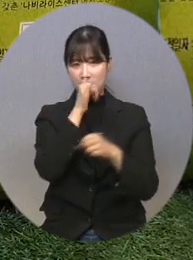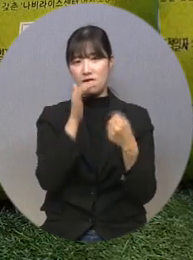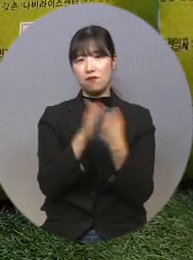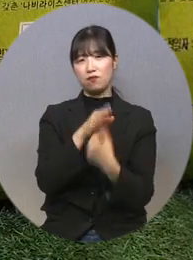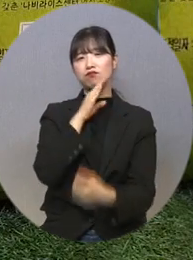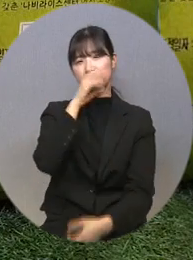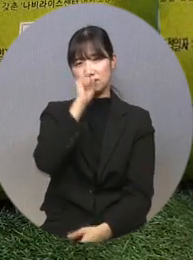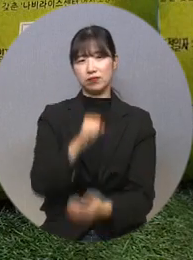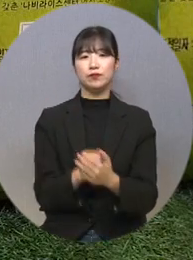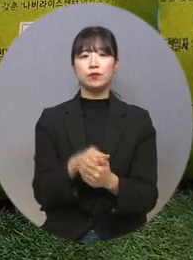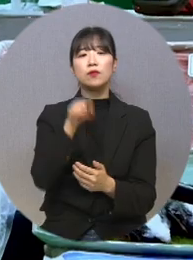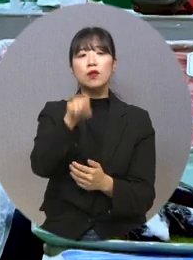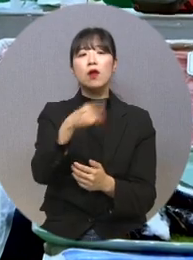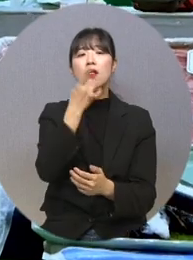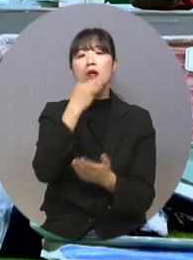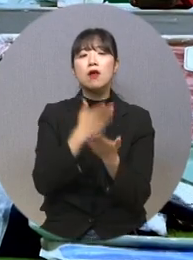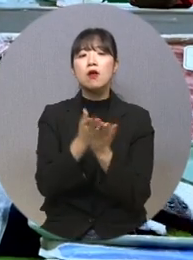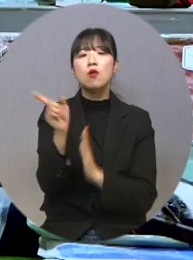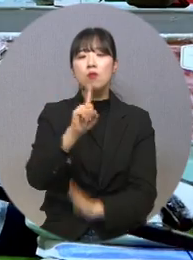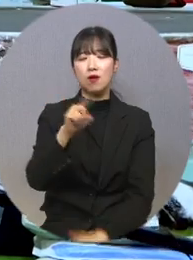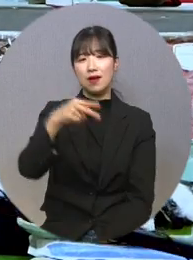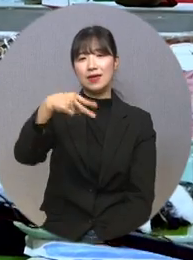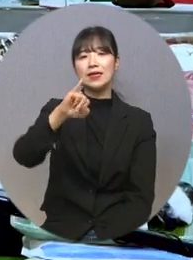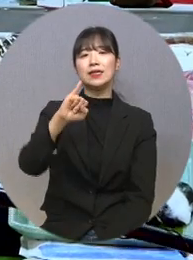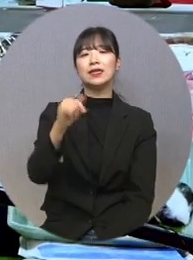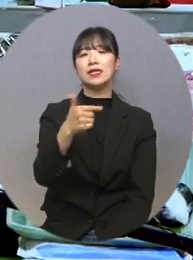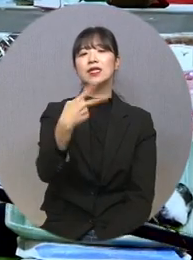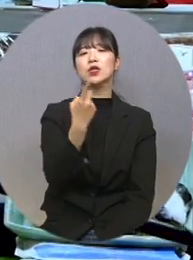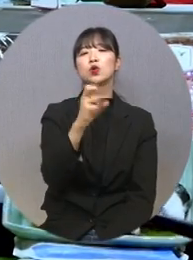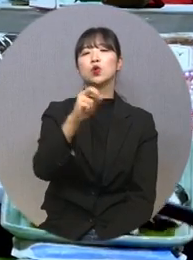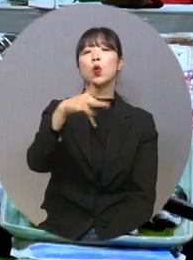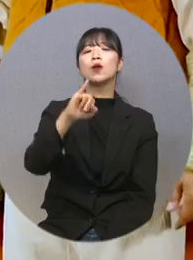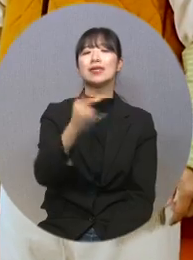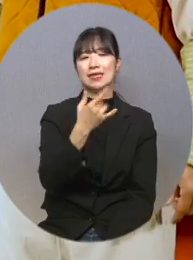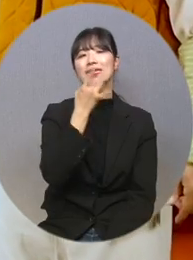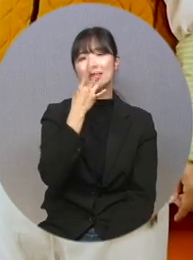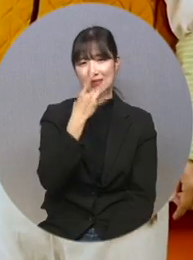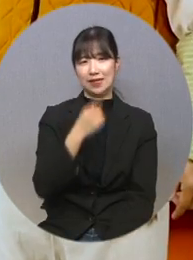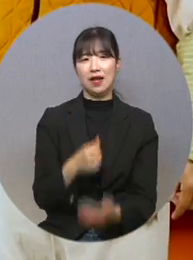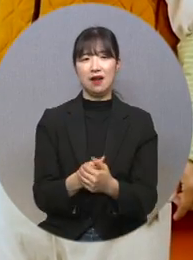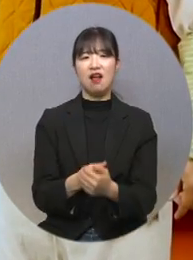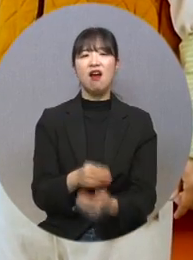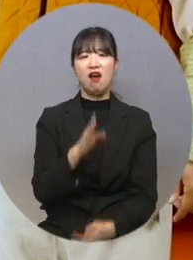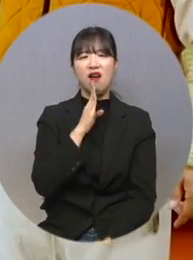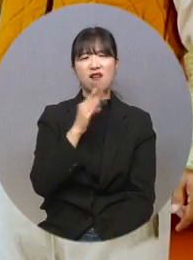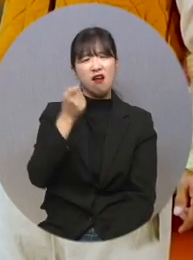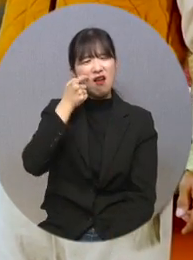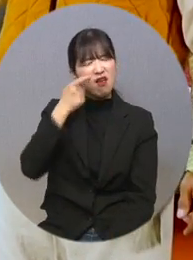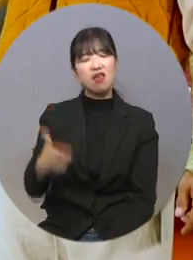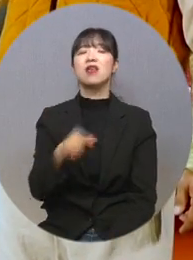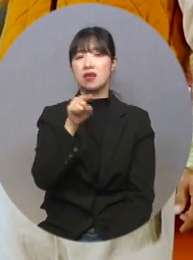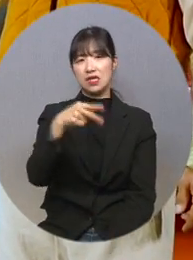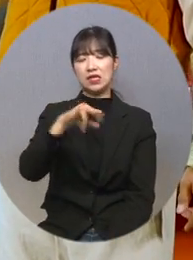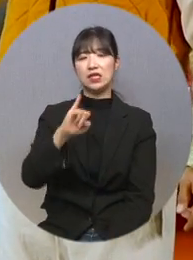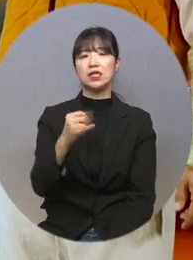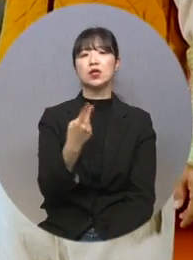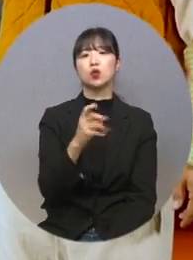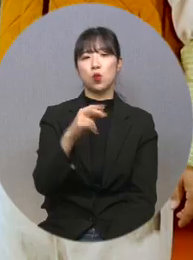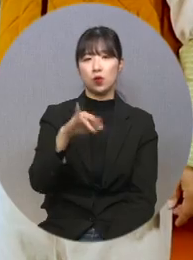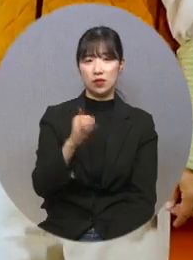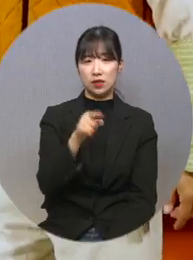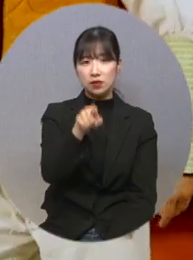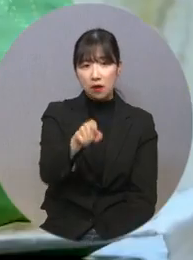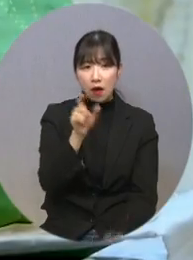이거는 그럼 품종이 무슨 품종이 쌀? 이건 신동진 쌀. 신동진 쌀이에요. 요즘에 핫한 제일 핫한 품종이 신동진인데